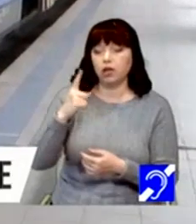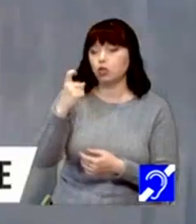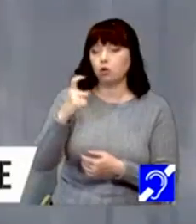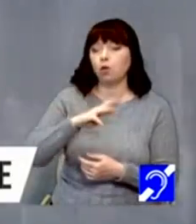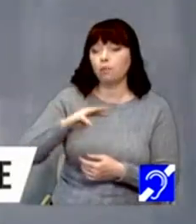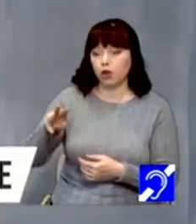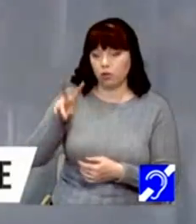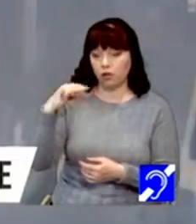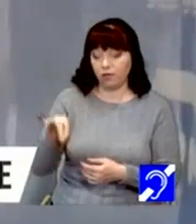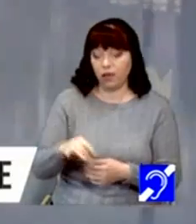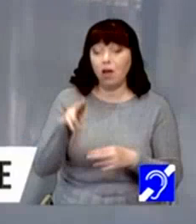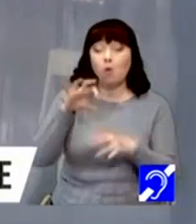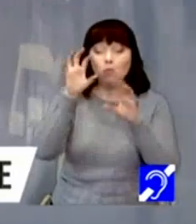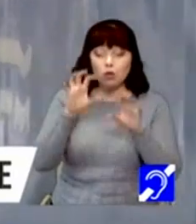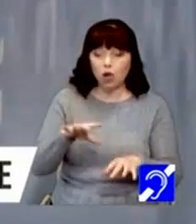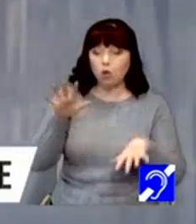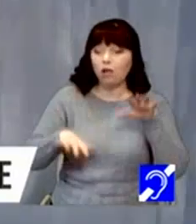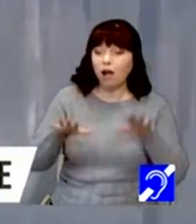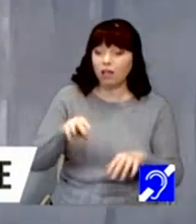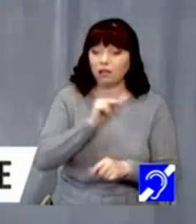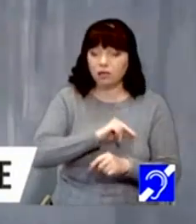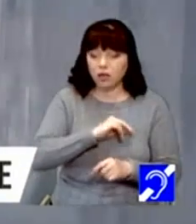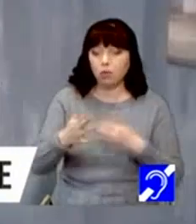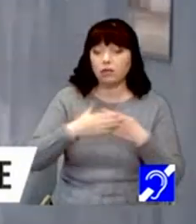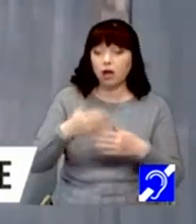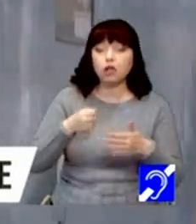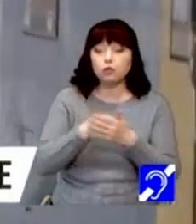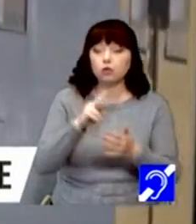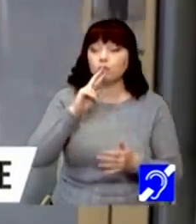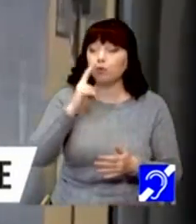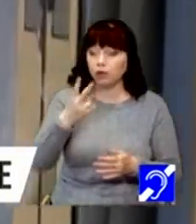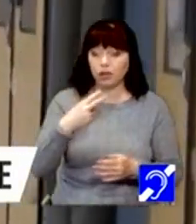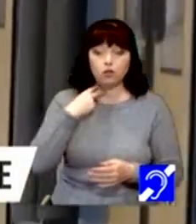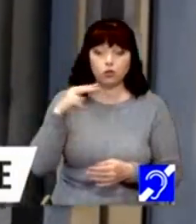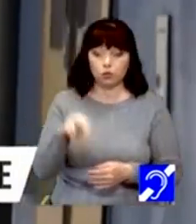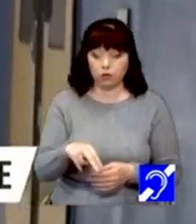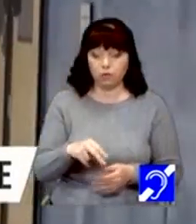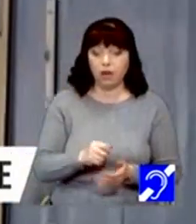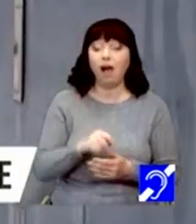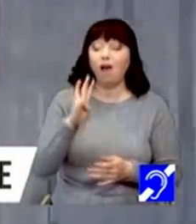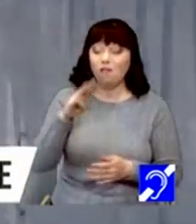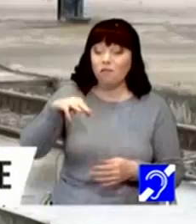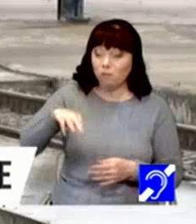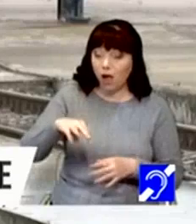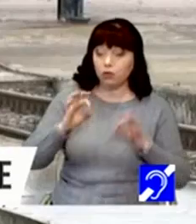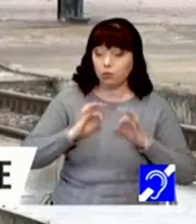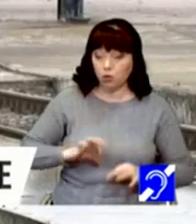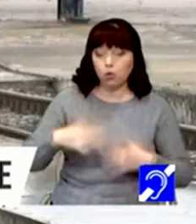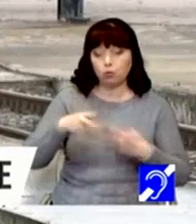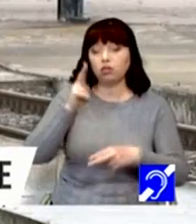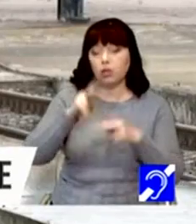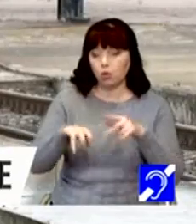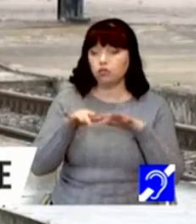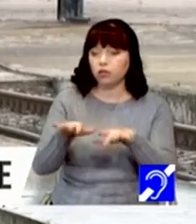potrivit legii neglijență în serviciu se pregătește cu până la doi ani de închisoare în martie Procurorii au terminat